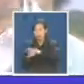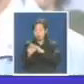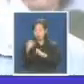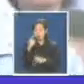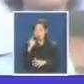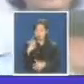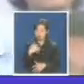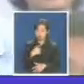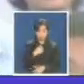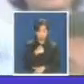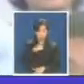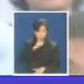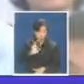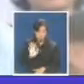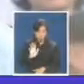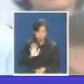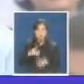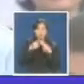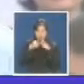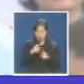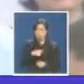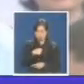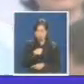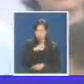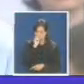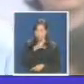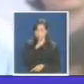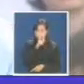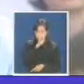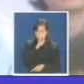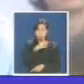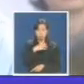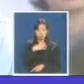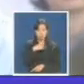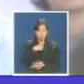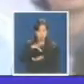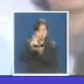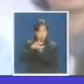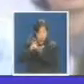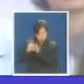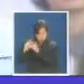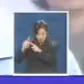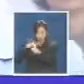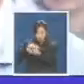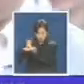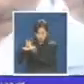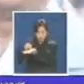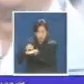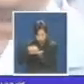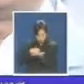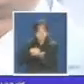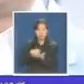ผมไม่ตำหนิเขานะครับแต่ผมยืนยันว่าถ้าให้สิ่งที่ผมเป็นอาวุธในมือให้ฟันผมฟัน